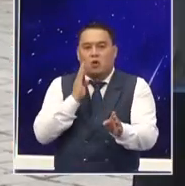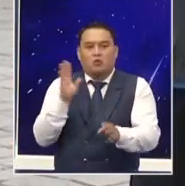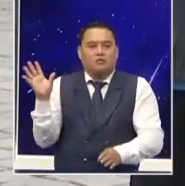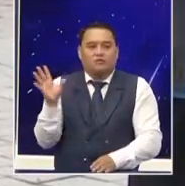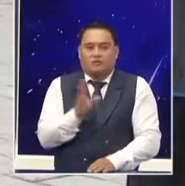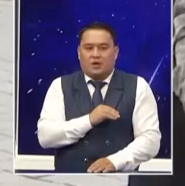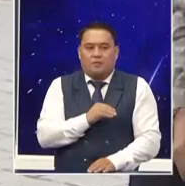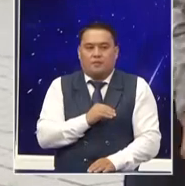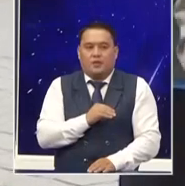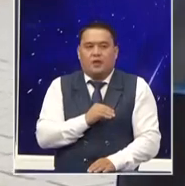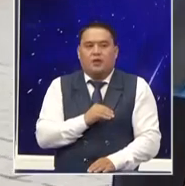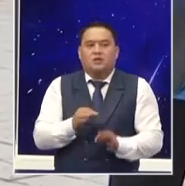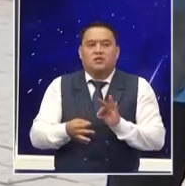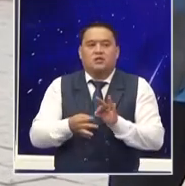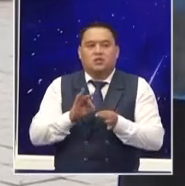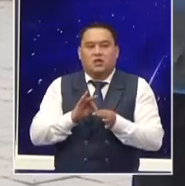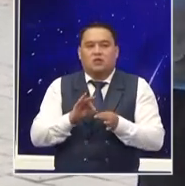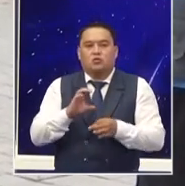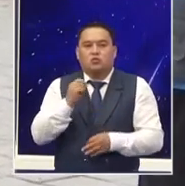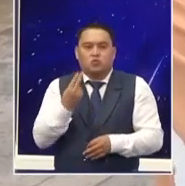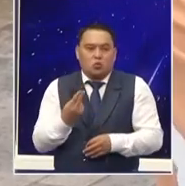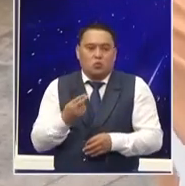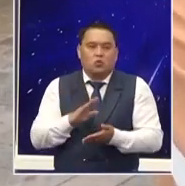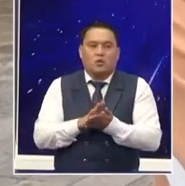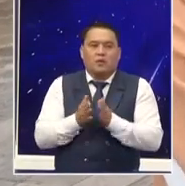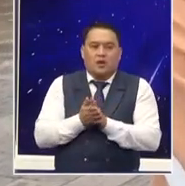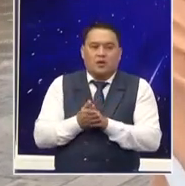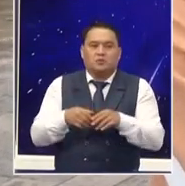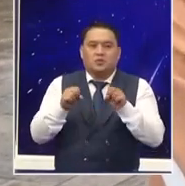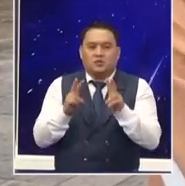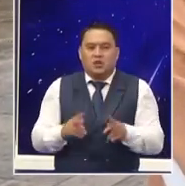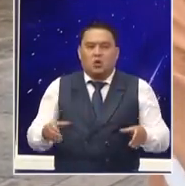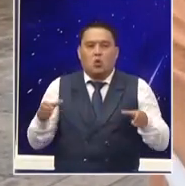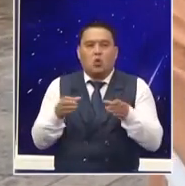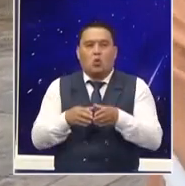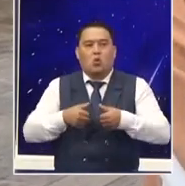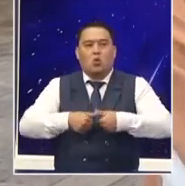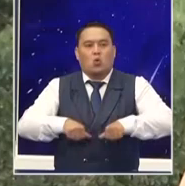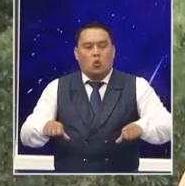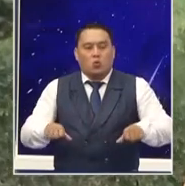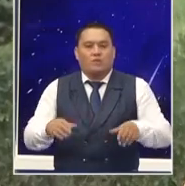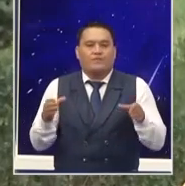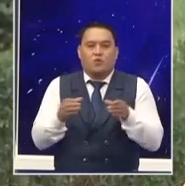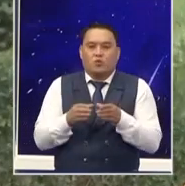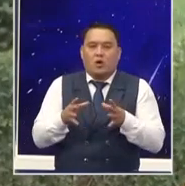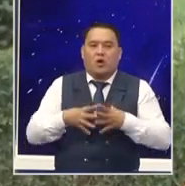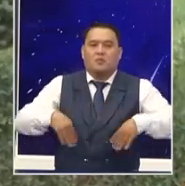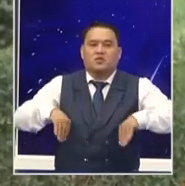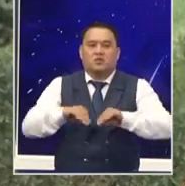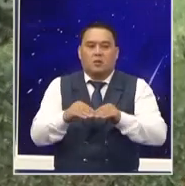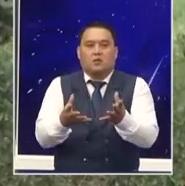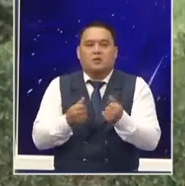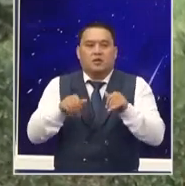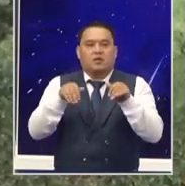всем подряд. Только после тщательного изучения социального положения претендента специально созданная комиссия из числа учредителей фонда и общественности